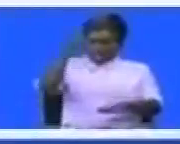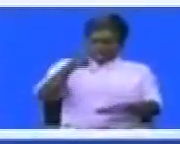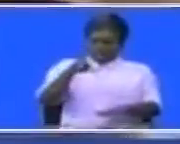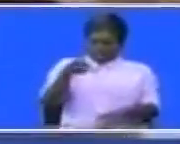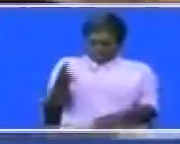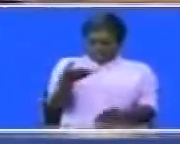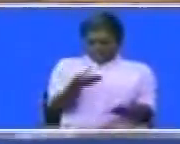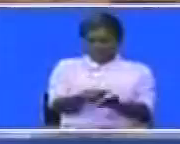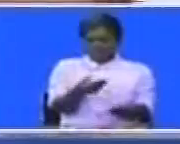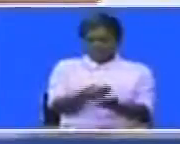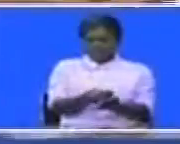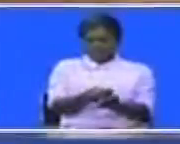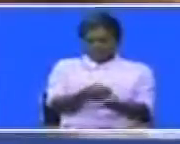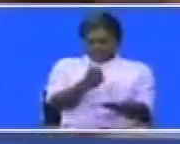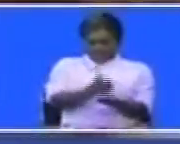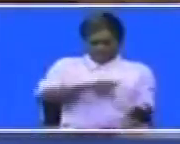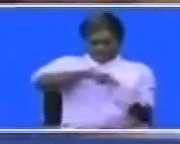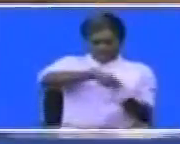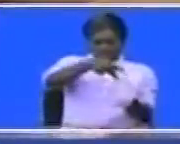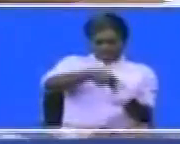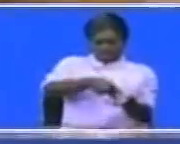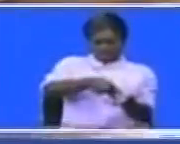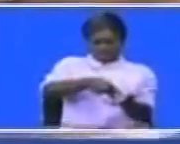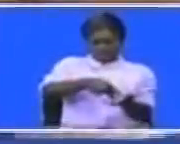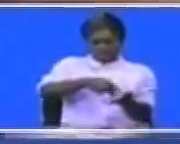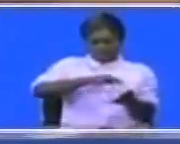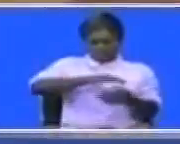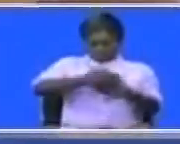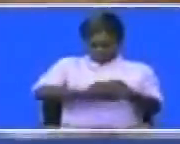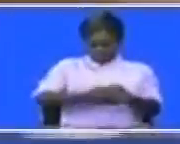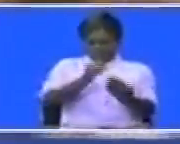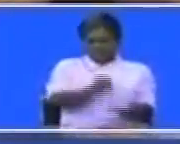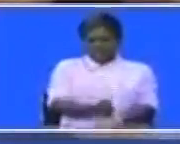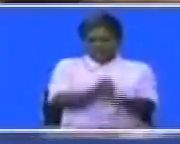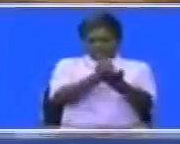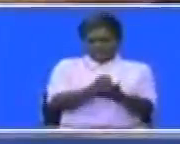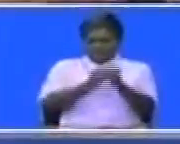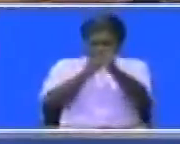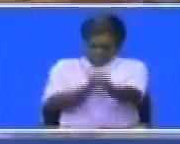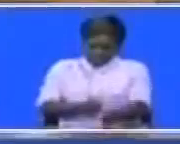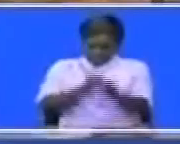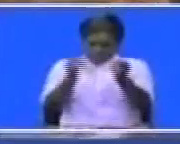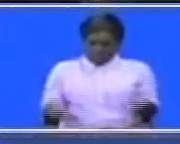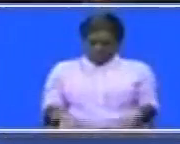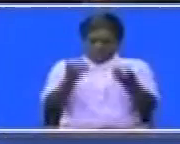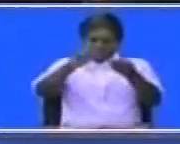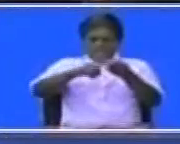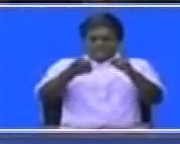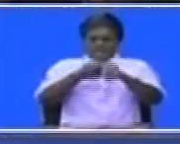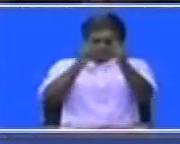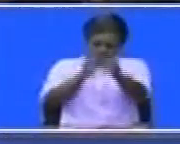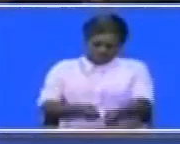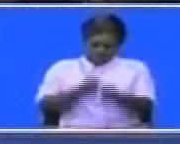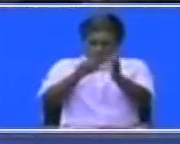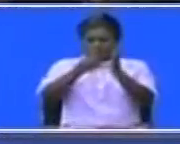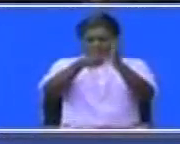pesa. Baadhi ya miradi ya ukarabati kaunti ya Embu inanuiwa kumsaidia mkulima kuimarisha kilimo, biashara na